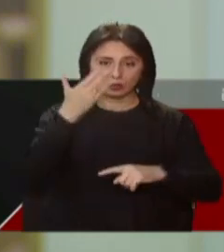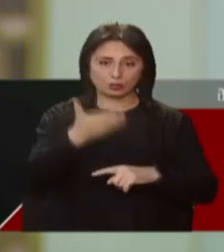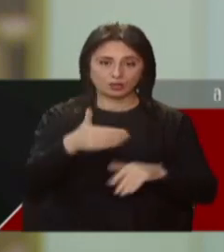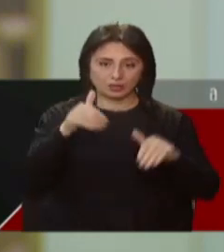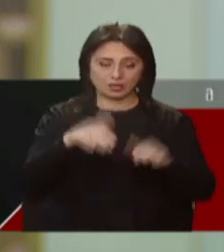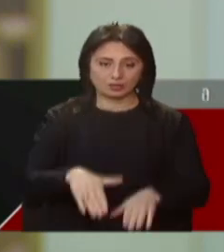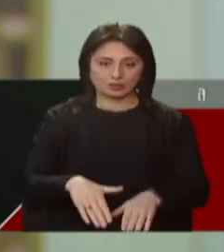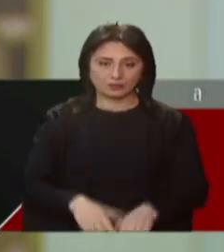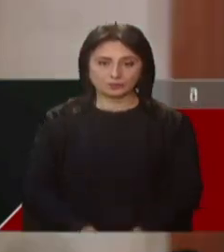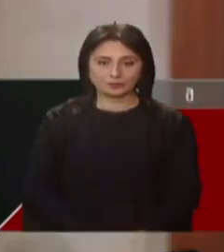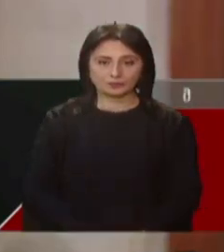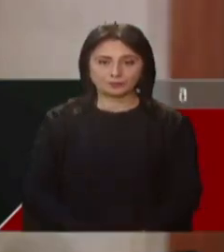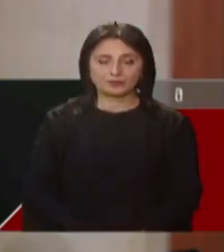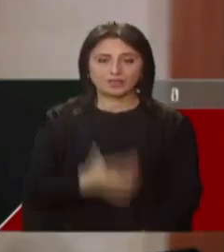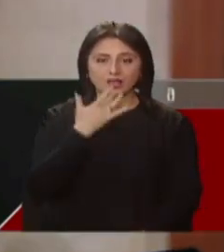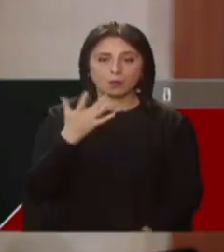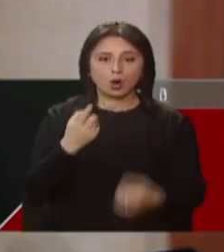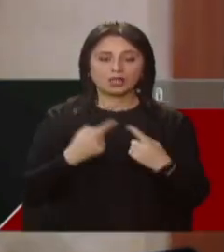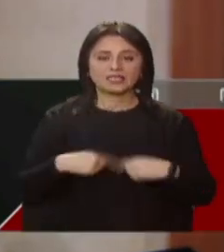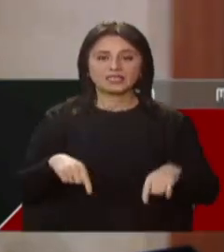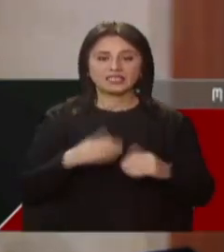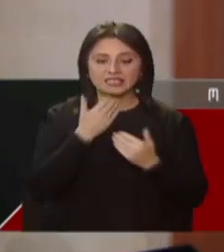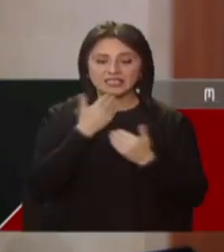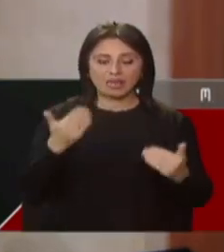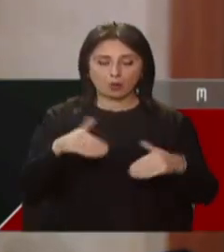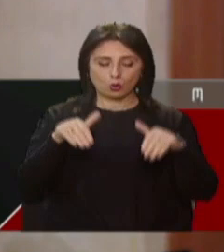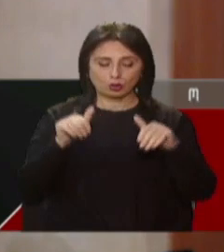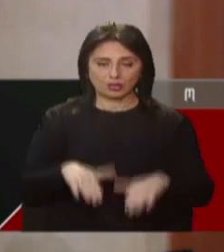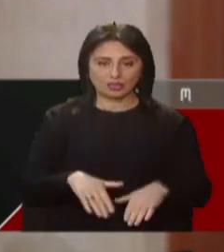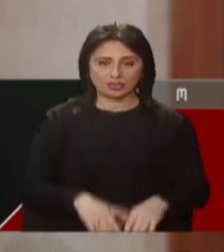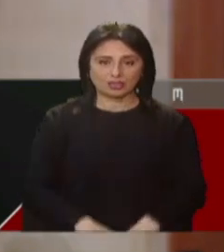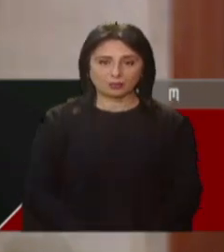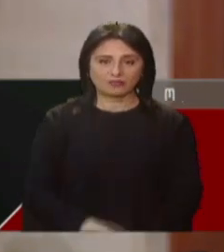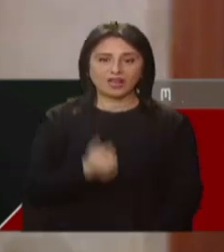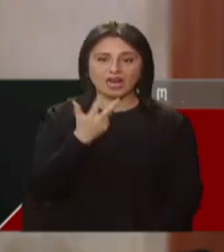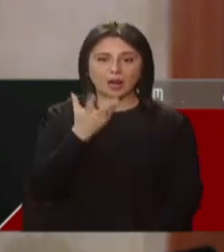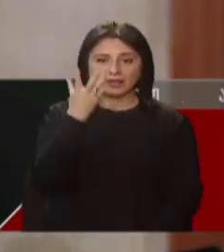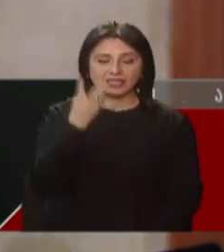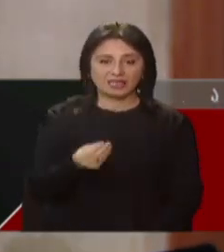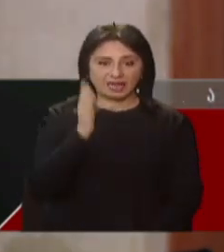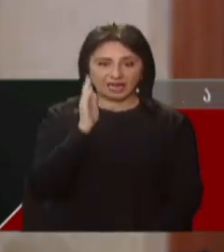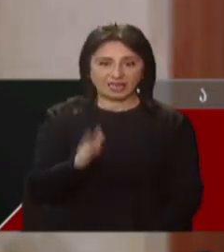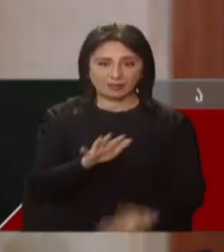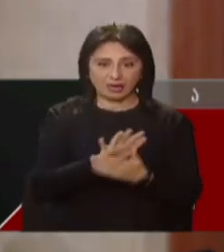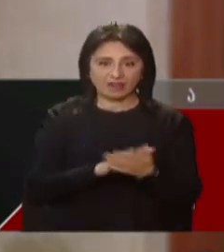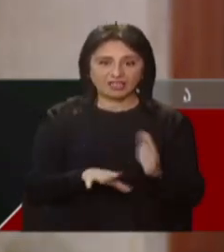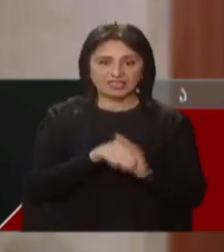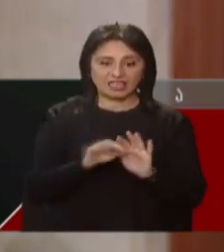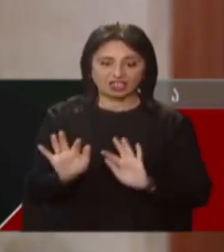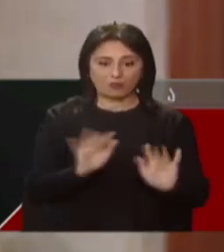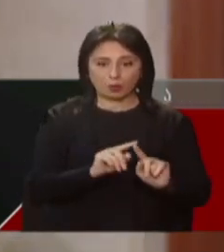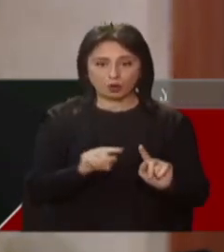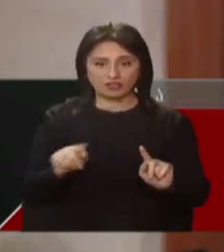გადაწყვეტილება შეიძლება გახდეს. Პოლიტიკურ საბჭოზე საბოლოოდ გადაწყდება რამდენი დღე იქნება გაგრძელდება საარჩევნო